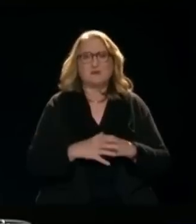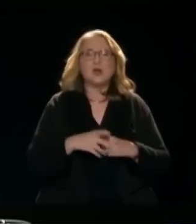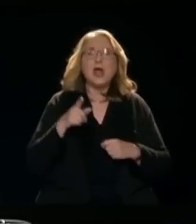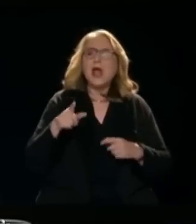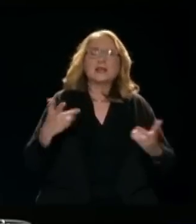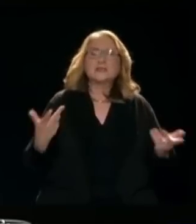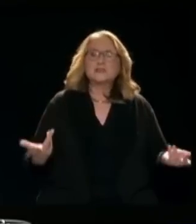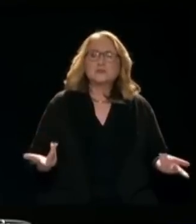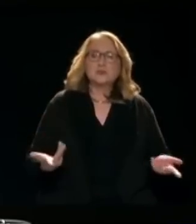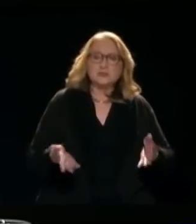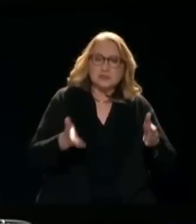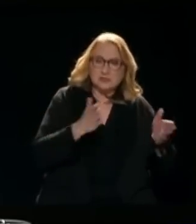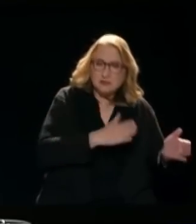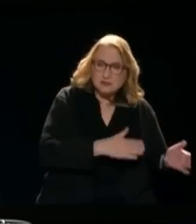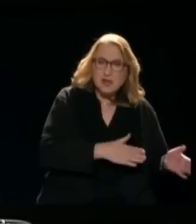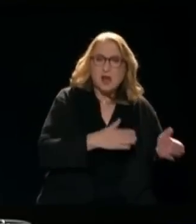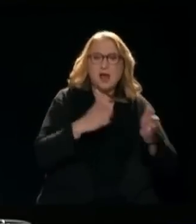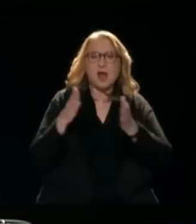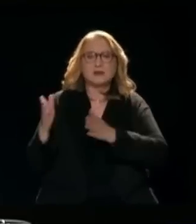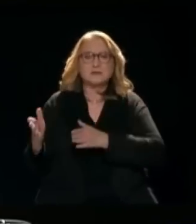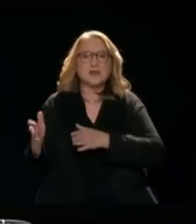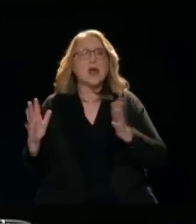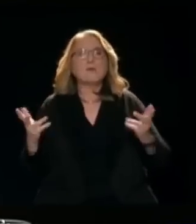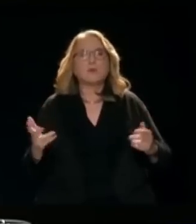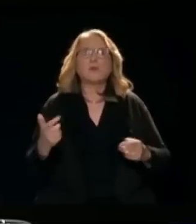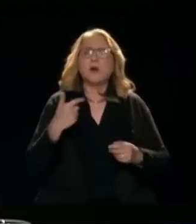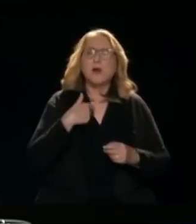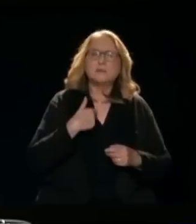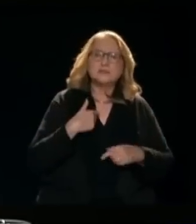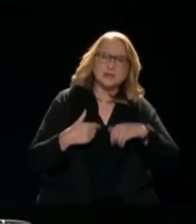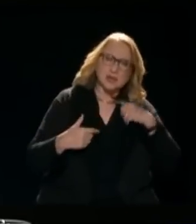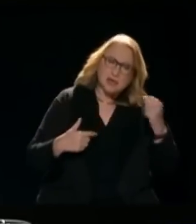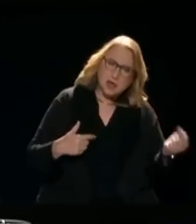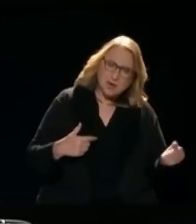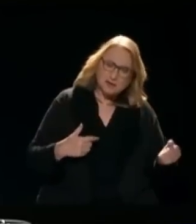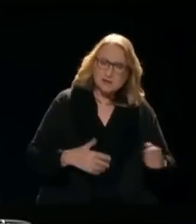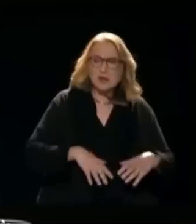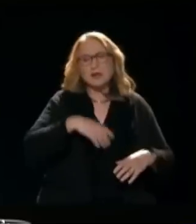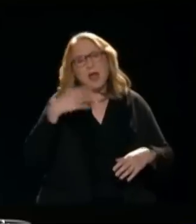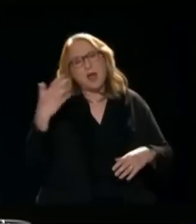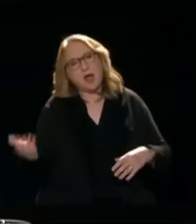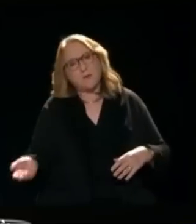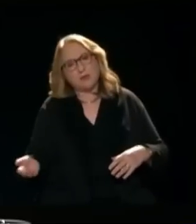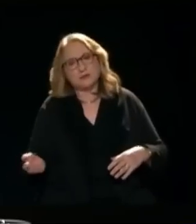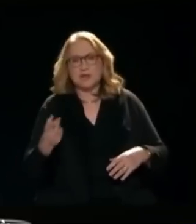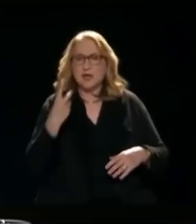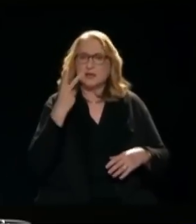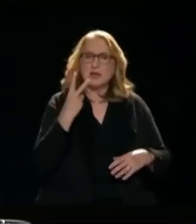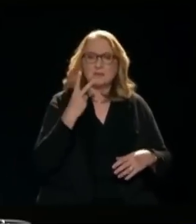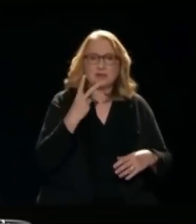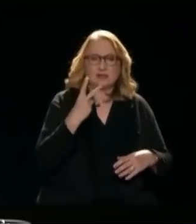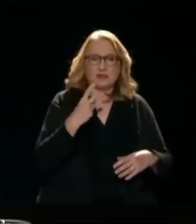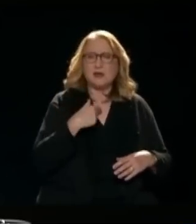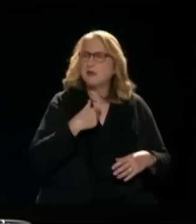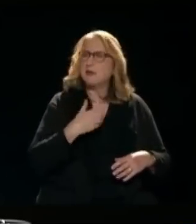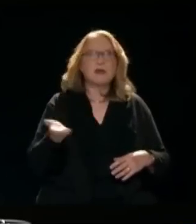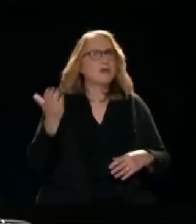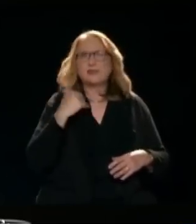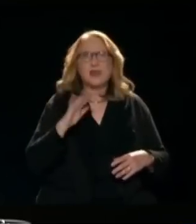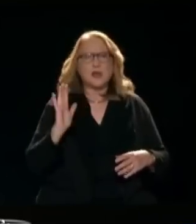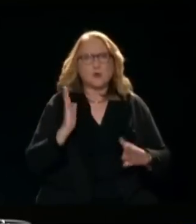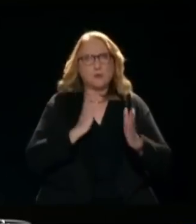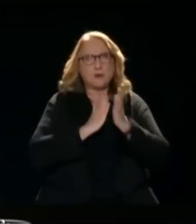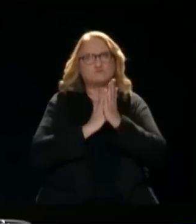Είμαστε ένας συνασπισμός κομμάτων που προερχόμαστε και από τα αριστερά και από τα δεξιά. Δηλαδή δεν έχουμε μια ταυτότητα ιδεολογικοπολιτική σαν